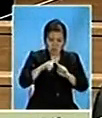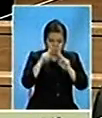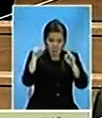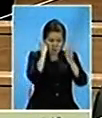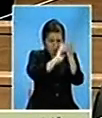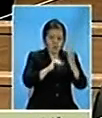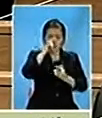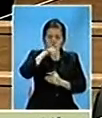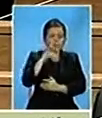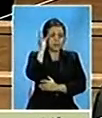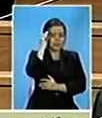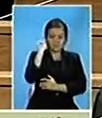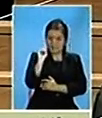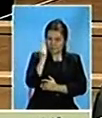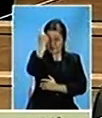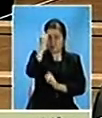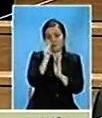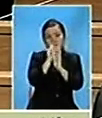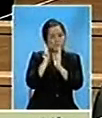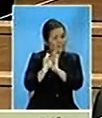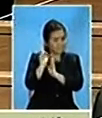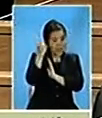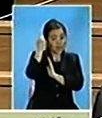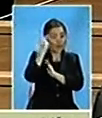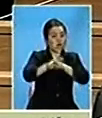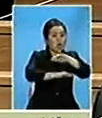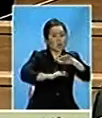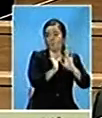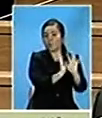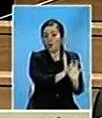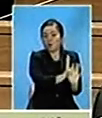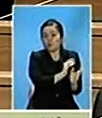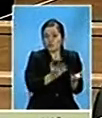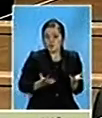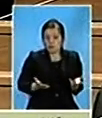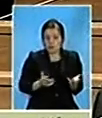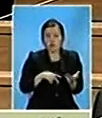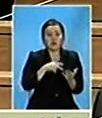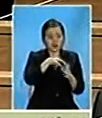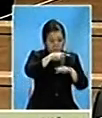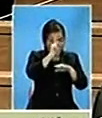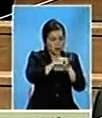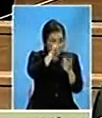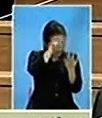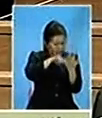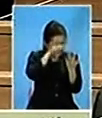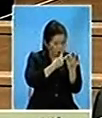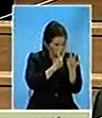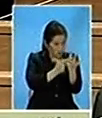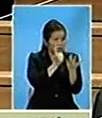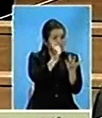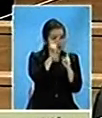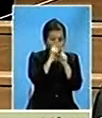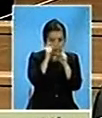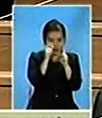บวันนี้นะว่าเป็นความรู้ใหม่ว่ากฎหมายฉบับใหม่เนี่ยเราจะไม่อ้างกฎหมายฉบับเก่าอันนี้ท่านประธานดูดีๆนะครับในคำจำกัดความเดิม